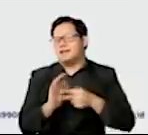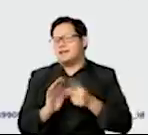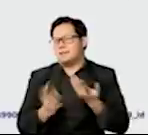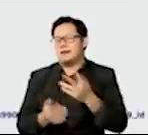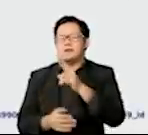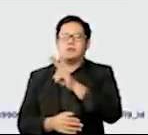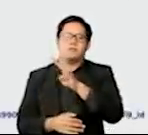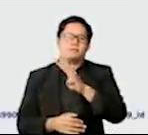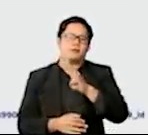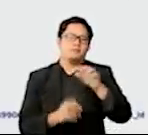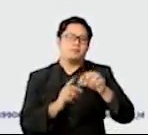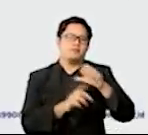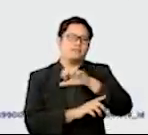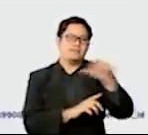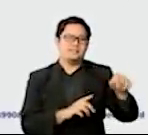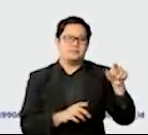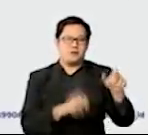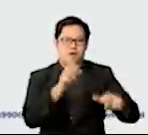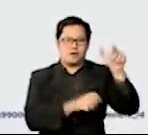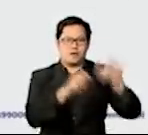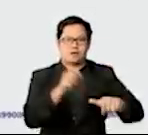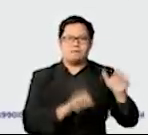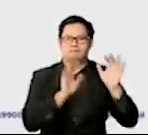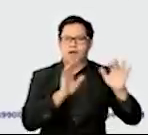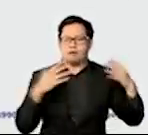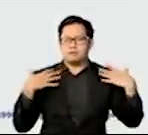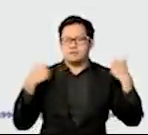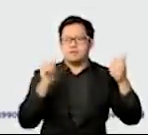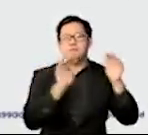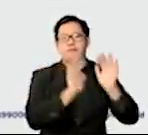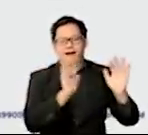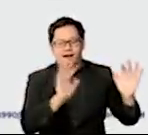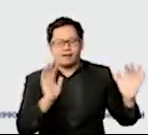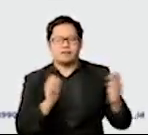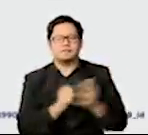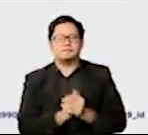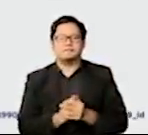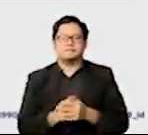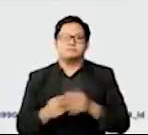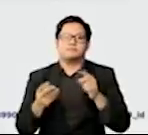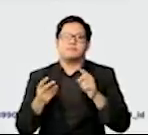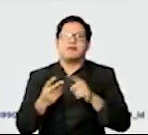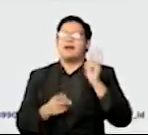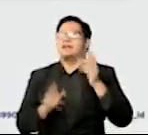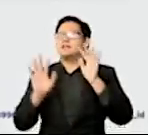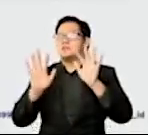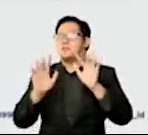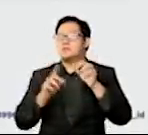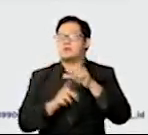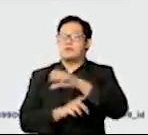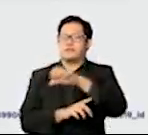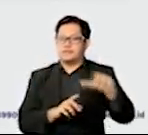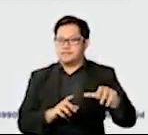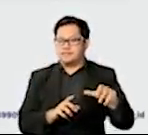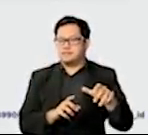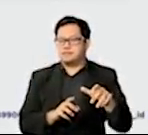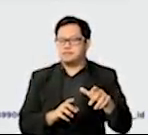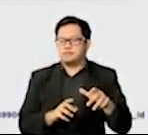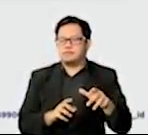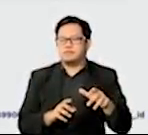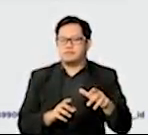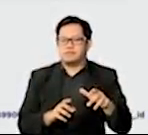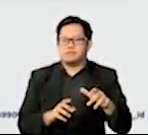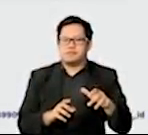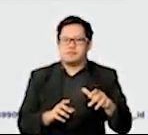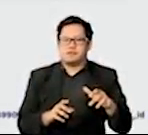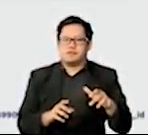yang kesembuhannya relatif tinggi dan masih ada 10 provinsi dengan kesembuhan di